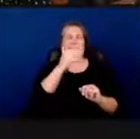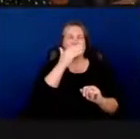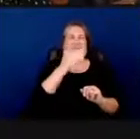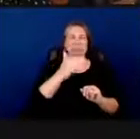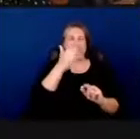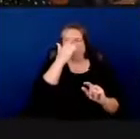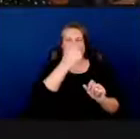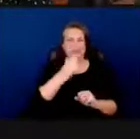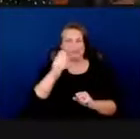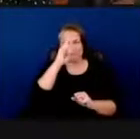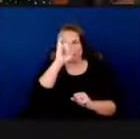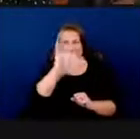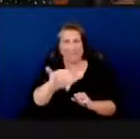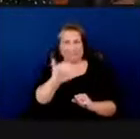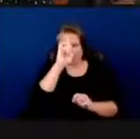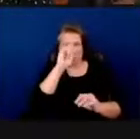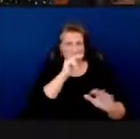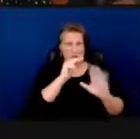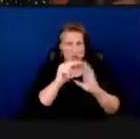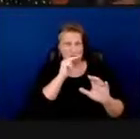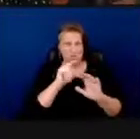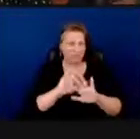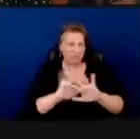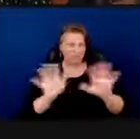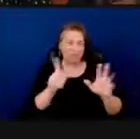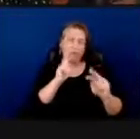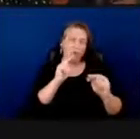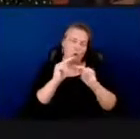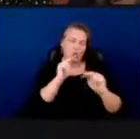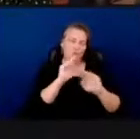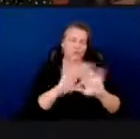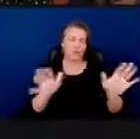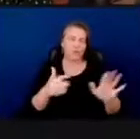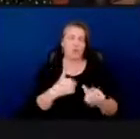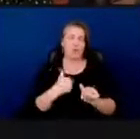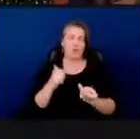Nafikiri si mkakati mzuri. Kwa hivyo itabidi